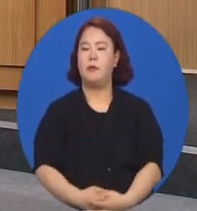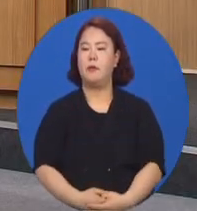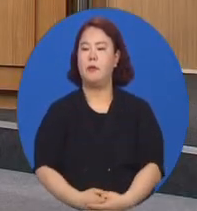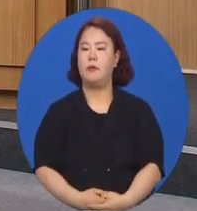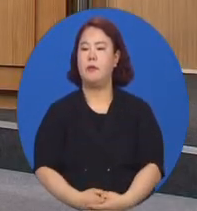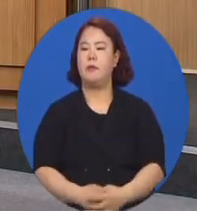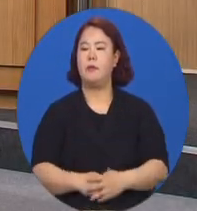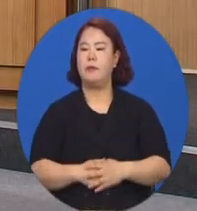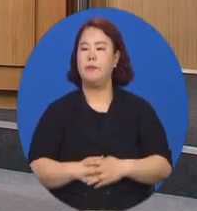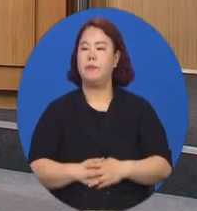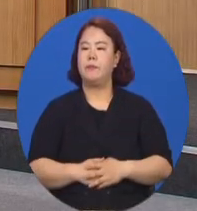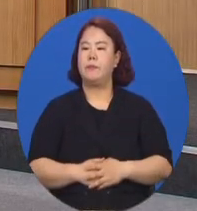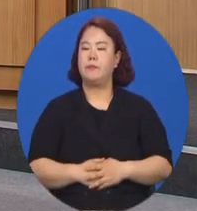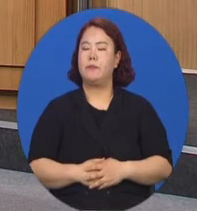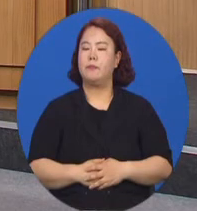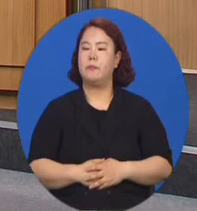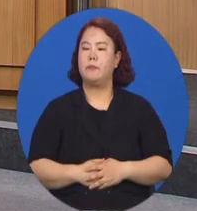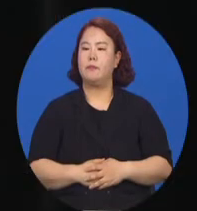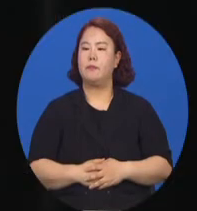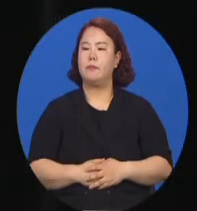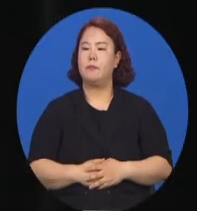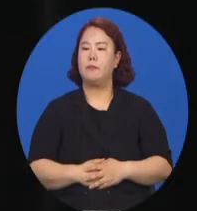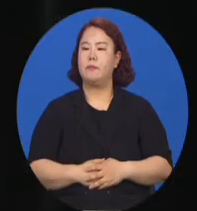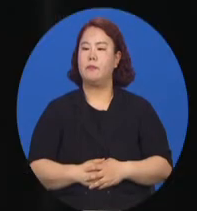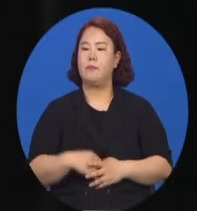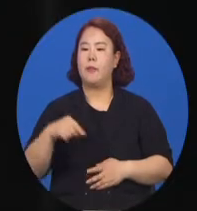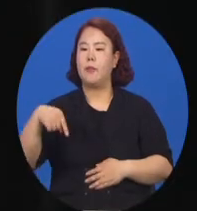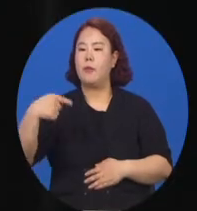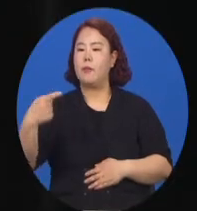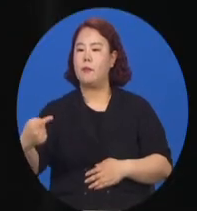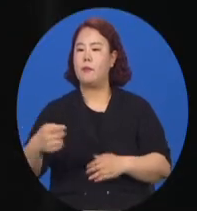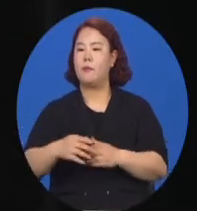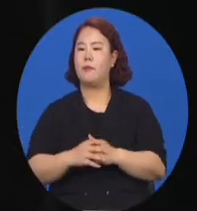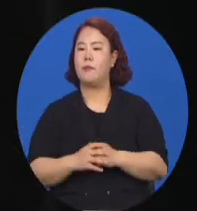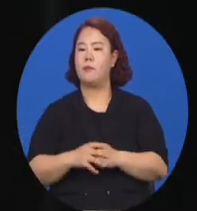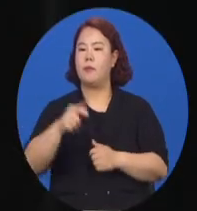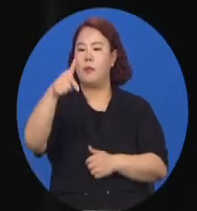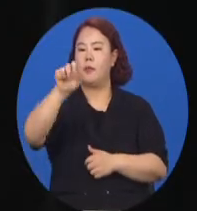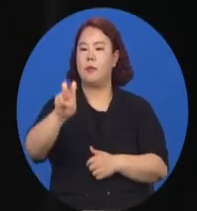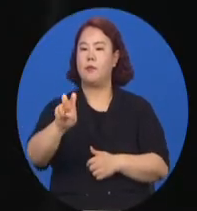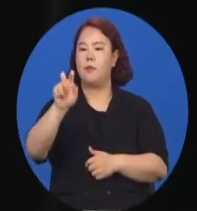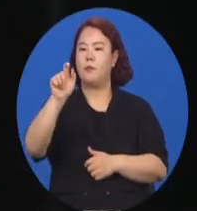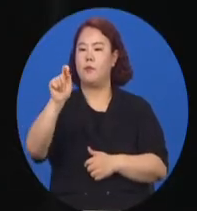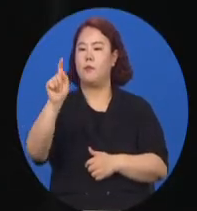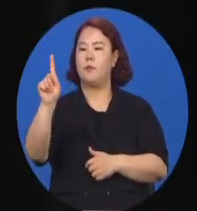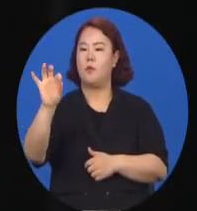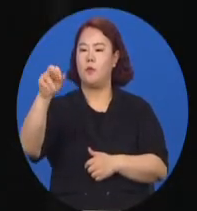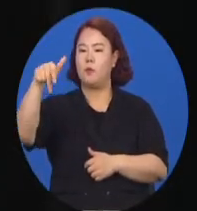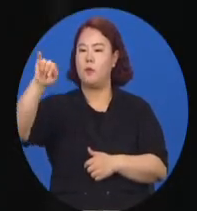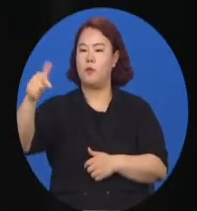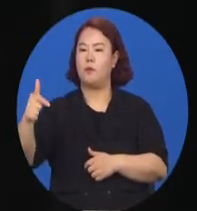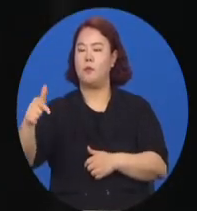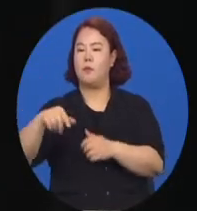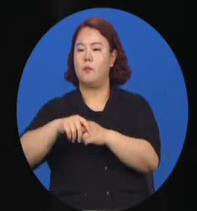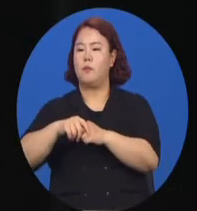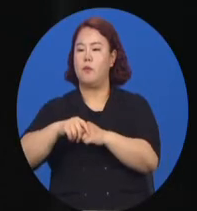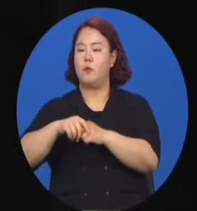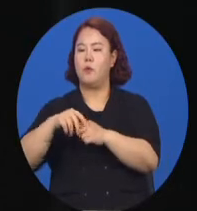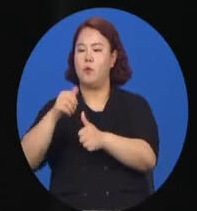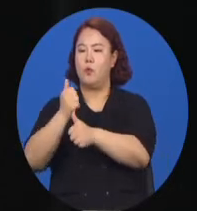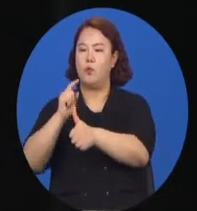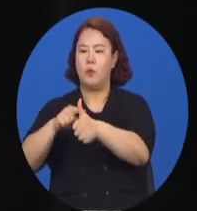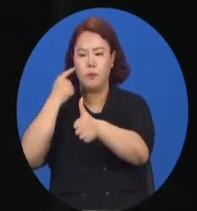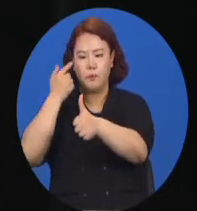주실까요? 예. 다음은 김광지 후보에게 질문을